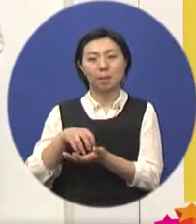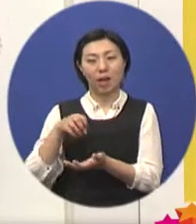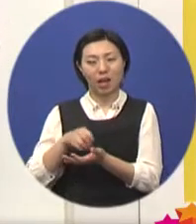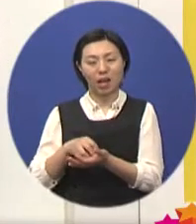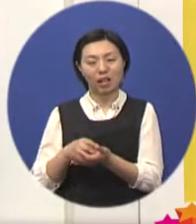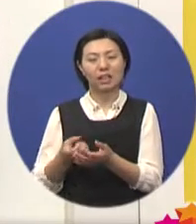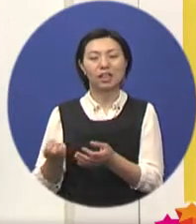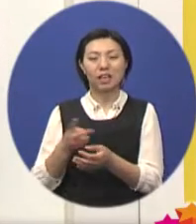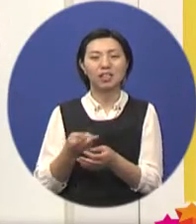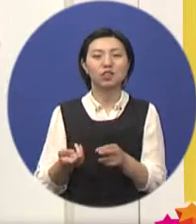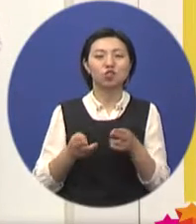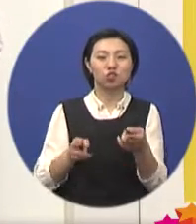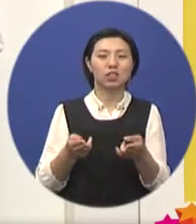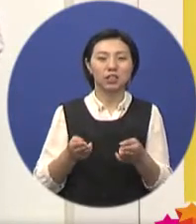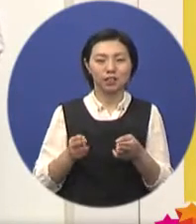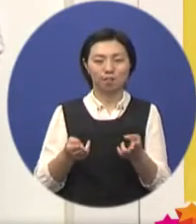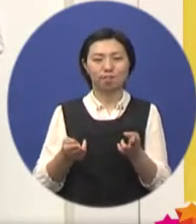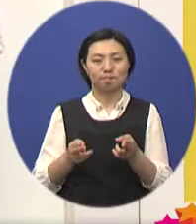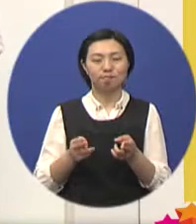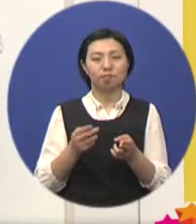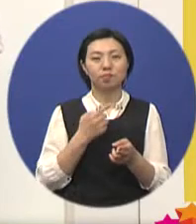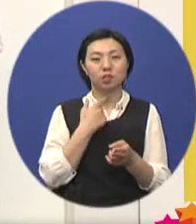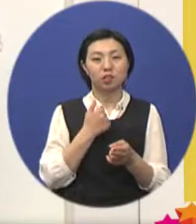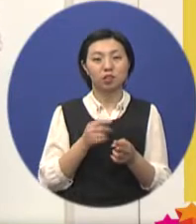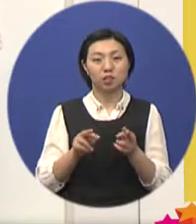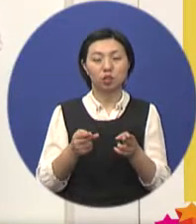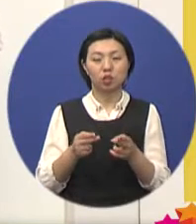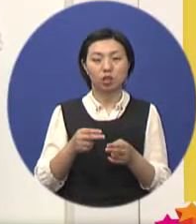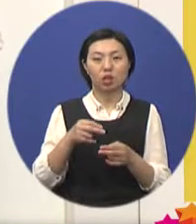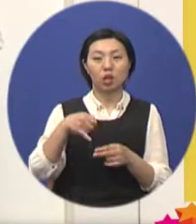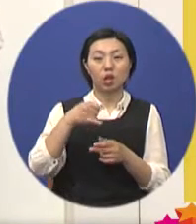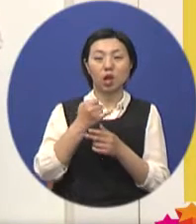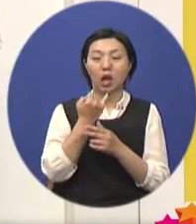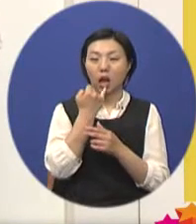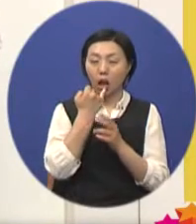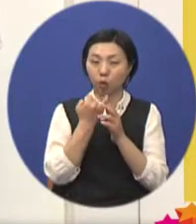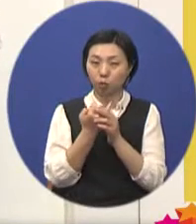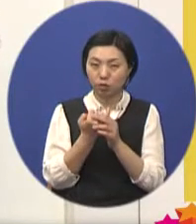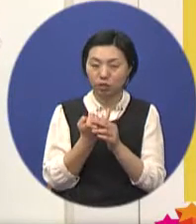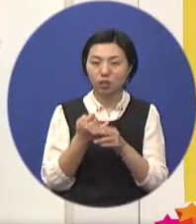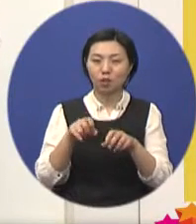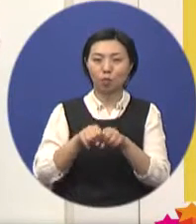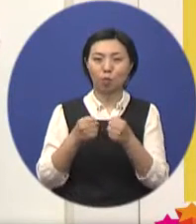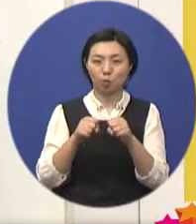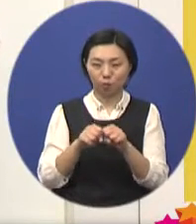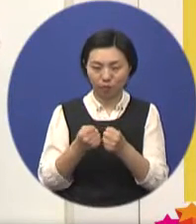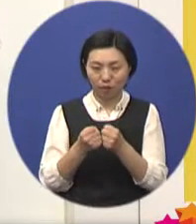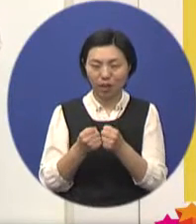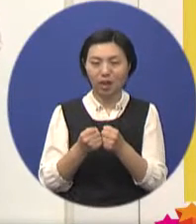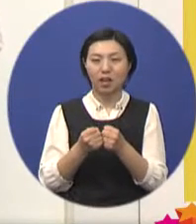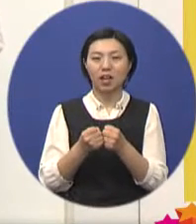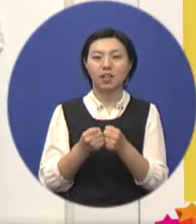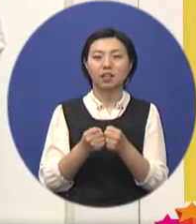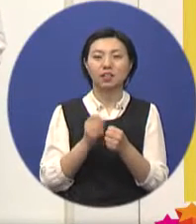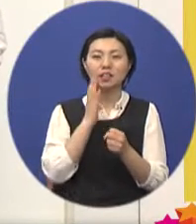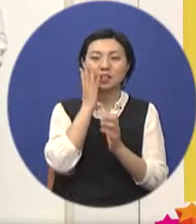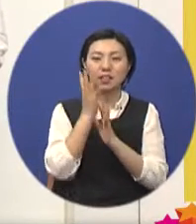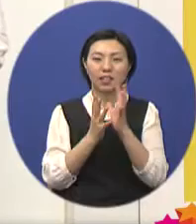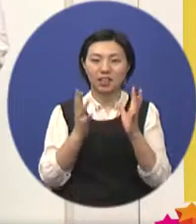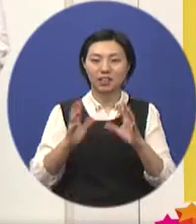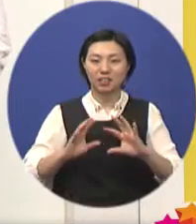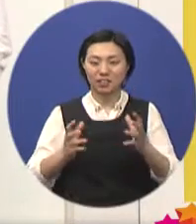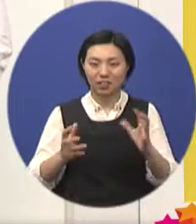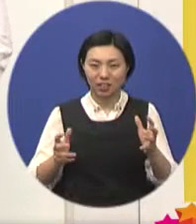주로 어떤 튀김을 만드신가요? 고추튀김, 고구마튀김, 야채튀김, 아, 여러가지 여러가지 하고